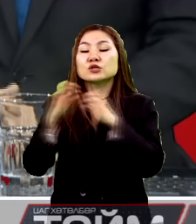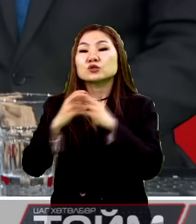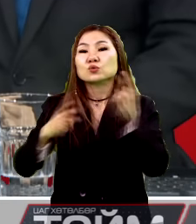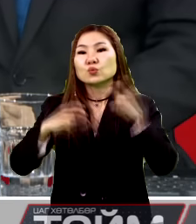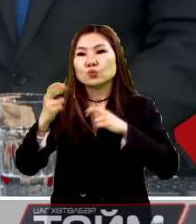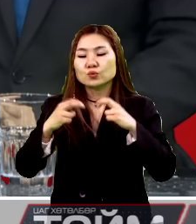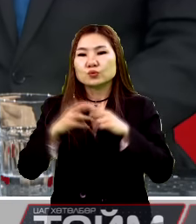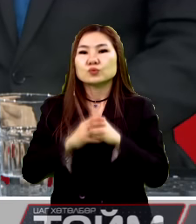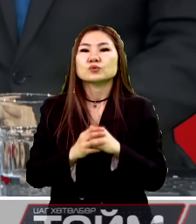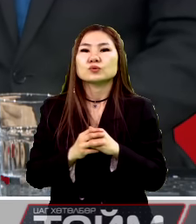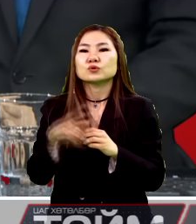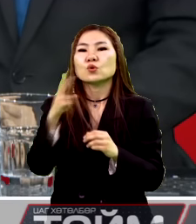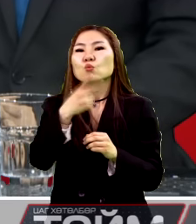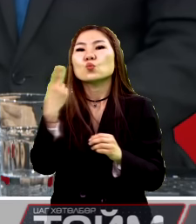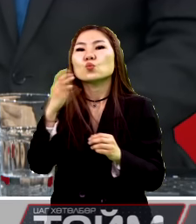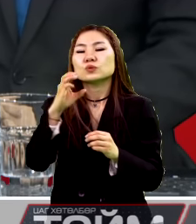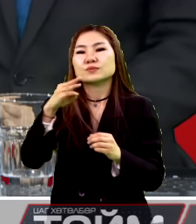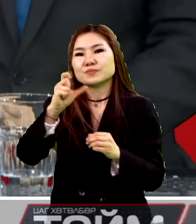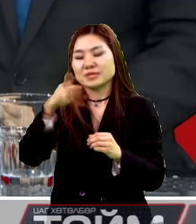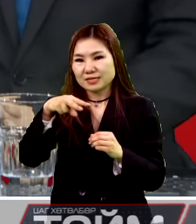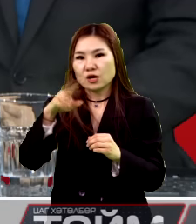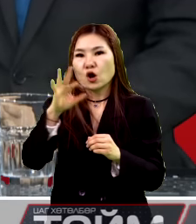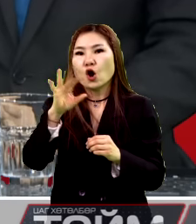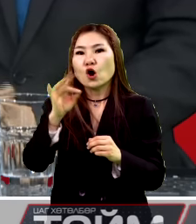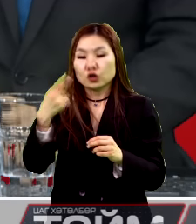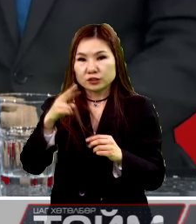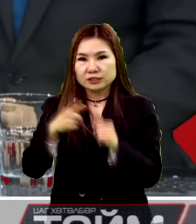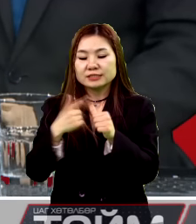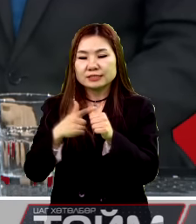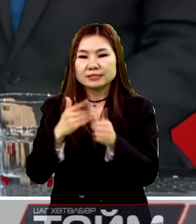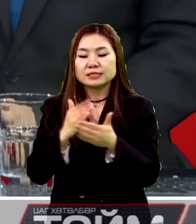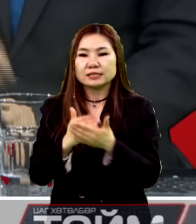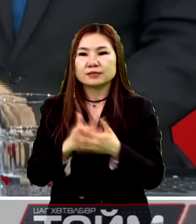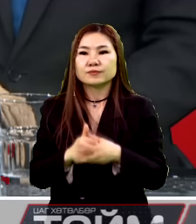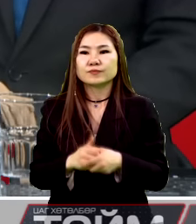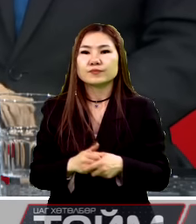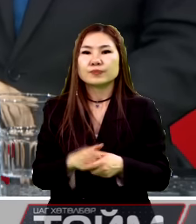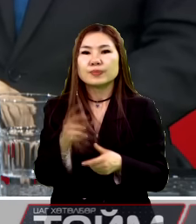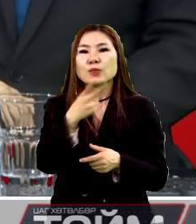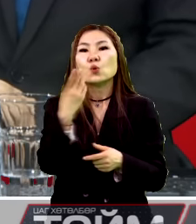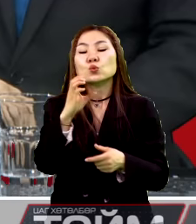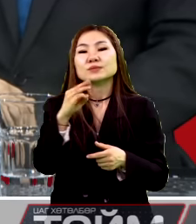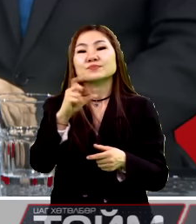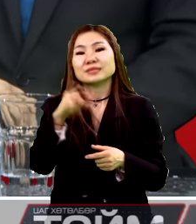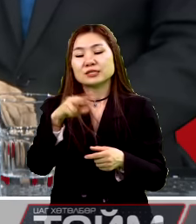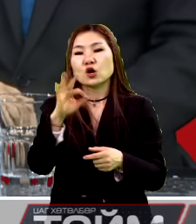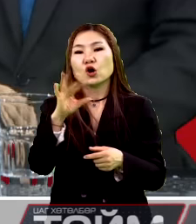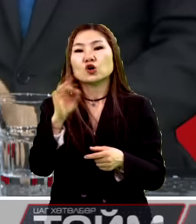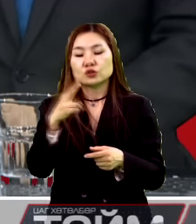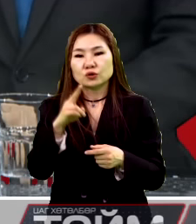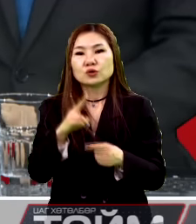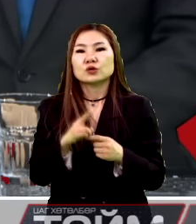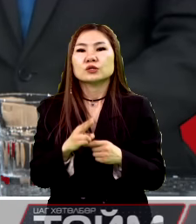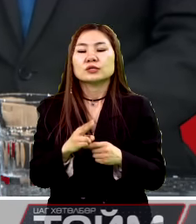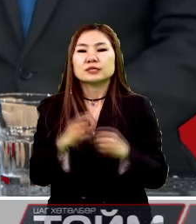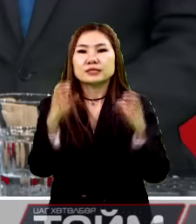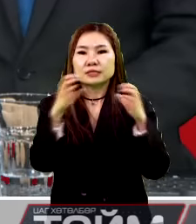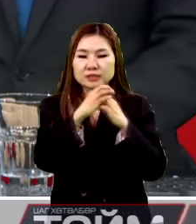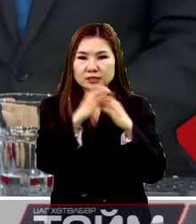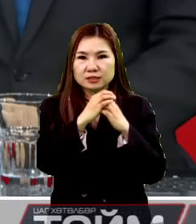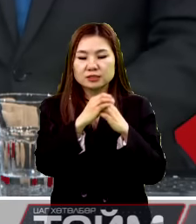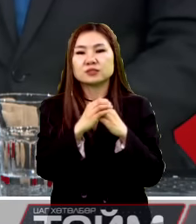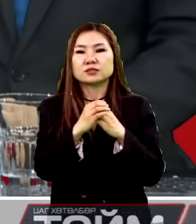овоолгыг болвол үүсмэл орд гэж одоо нэрлэж байгаа. Орд гэж нэрлэж байгаа тийм ээ. Яагаад үүсмэл орд гэж нэрлэж байгаа гэвэл Эрдэнэт